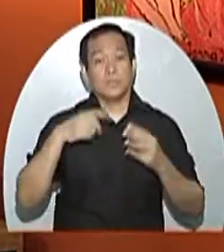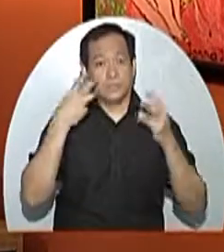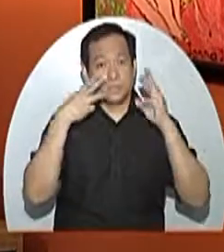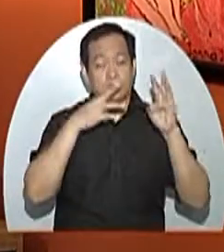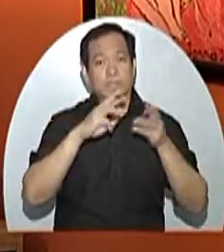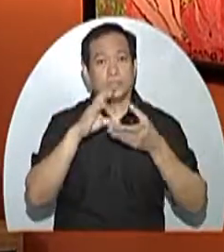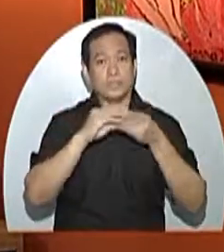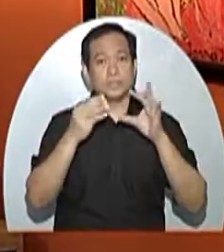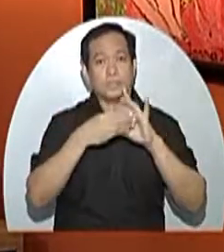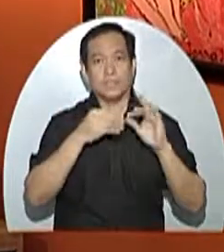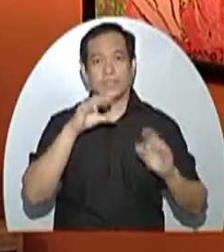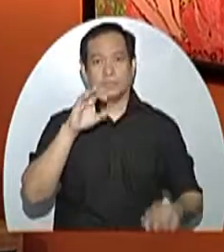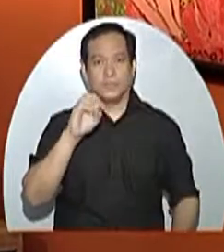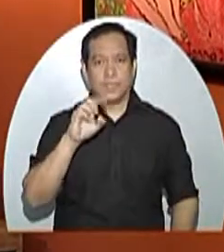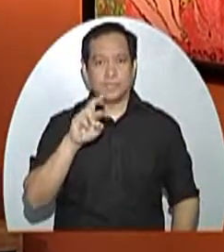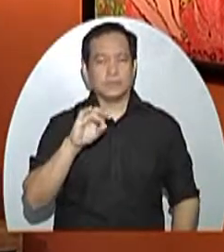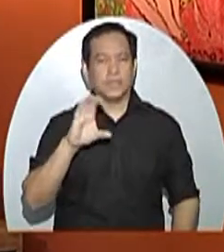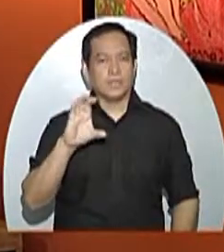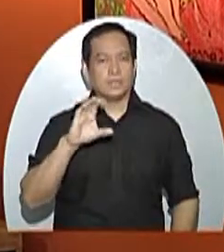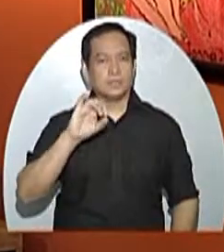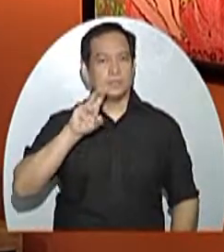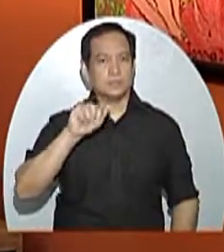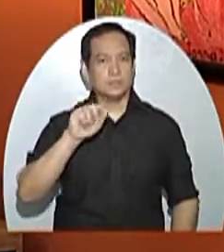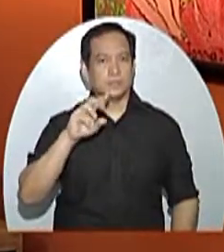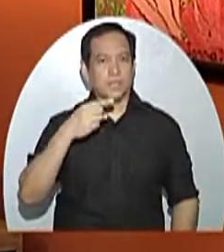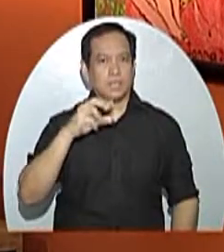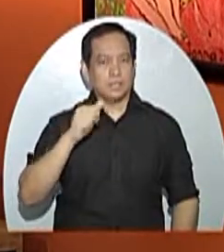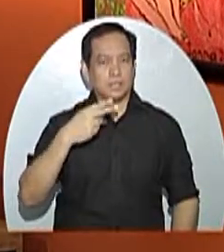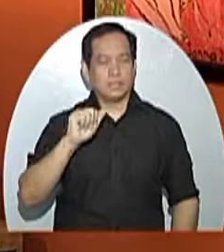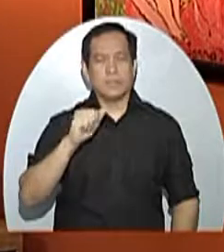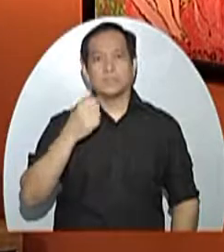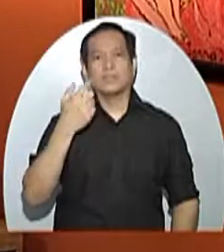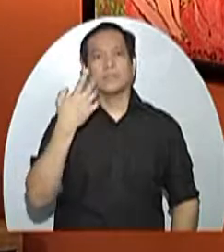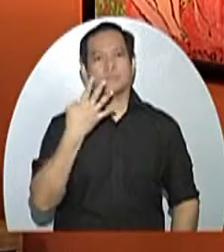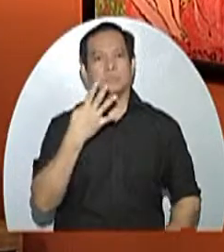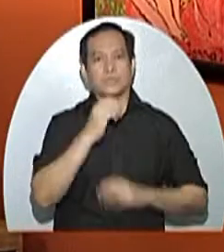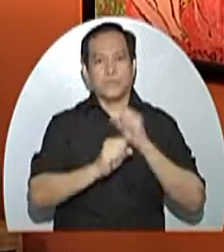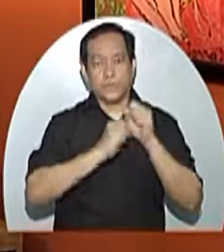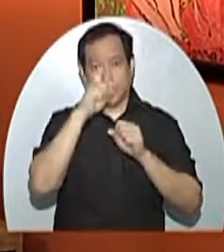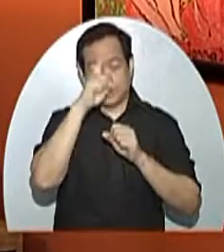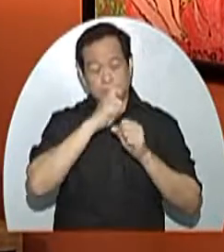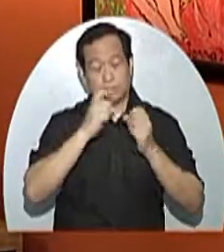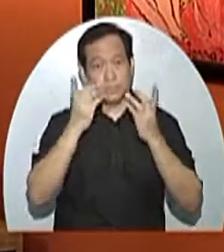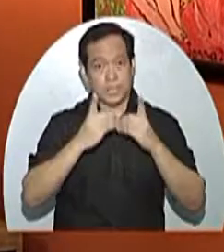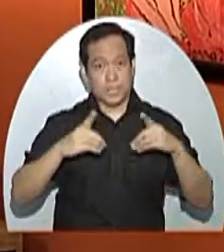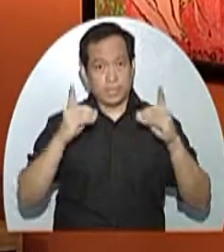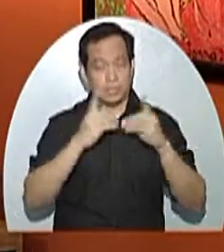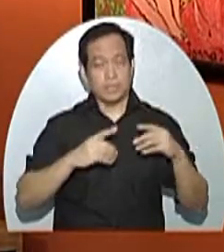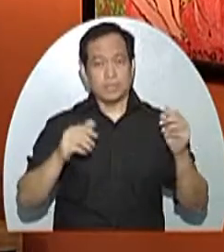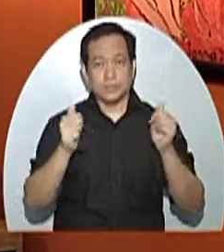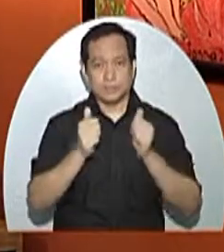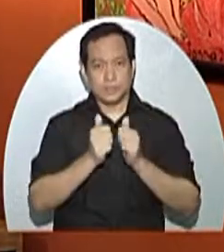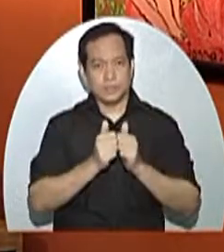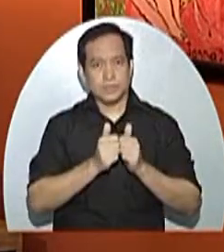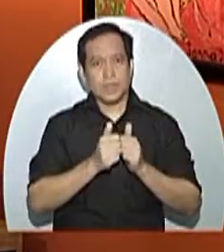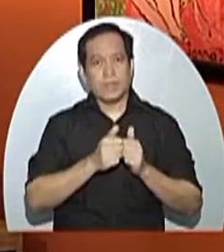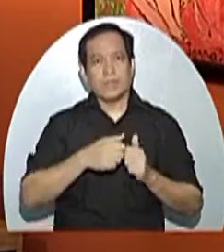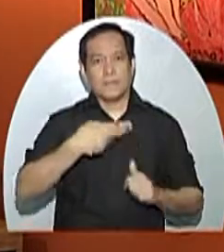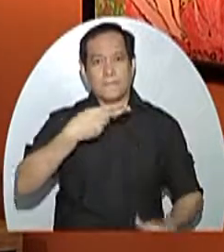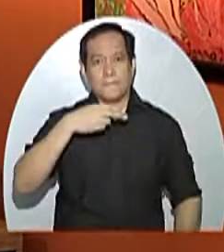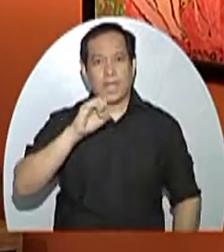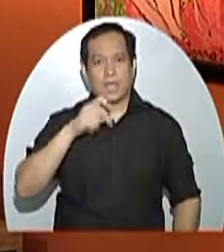Matutunghayan natin ang kwento ni Cedrick James Cahilig. 4 na taong gulang si Cedrick, na-diagnose na meron